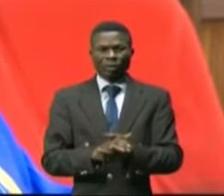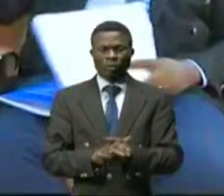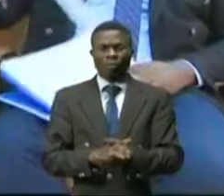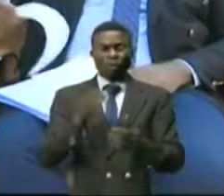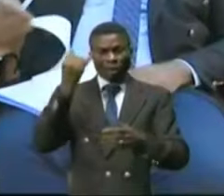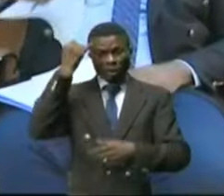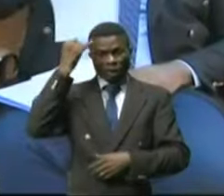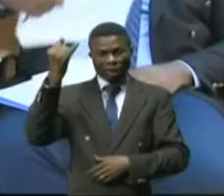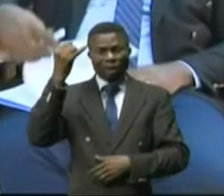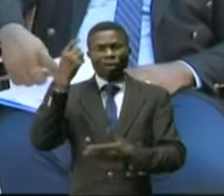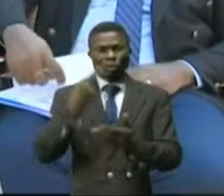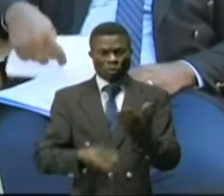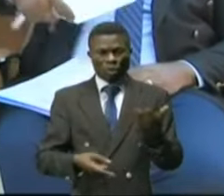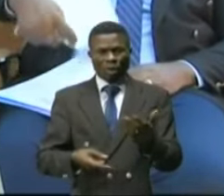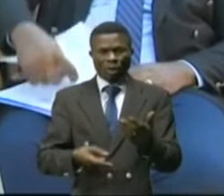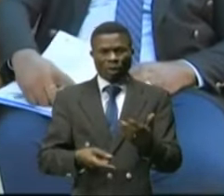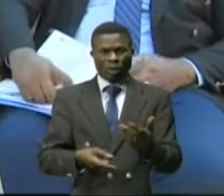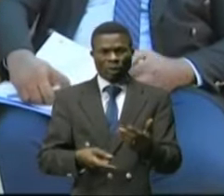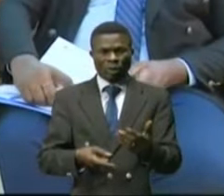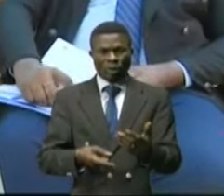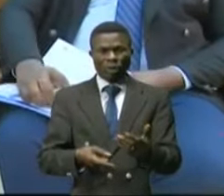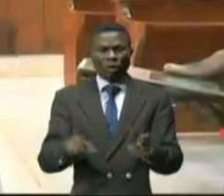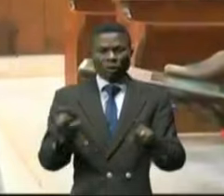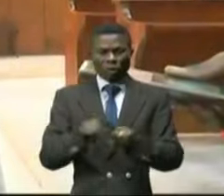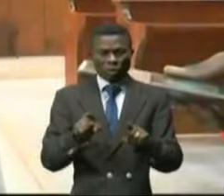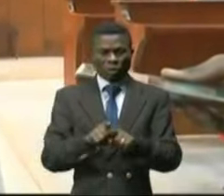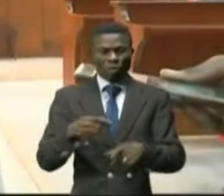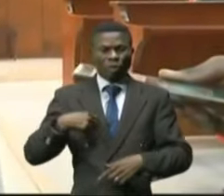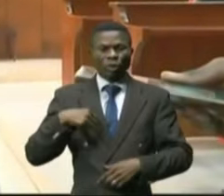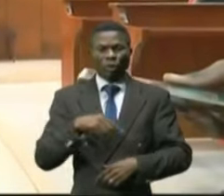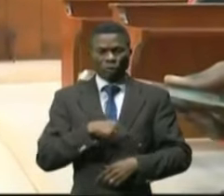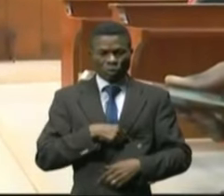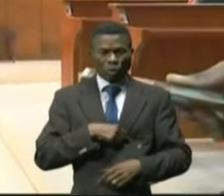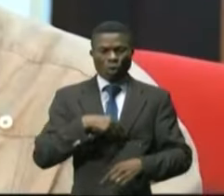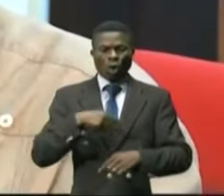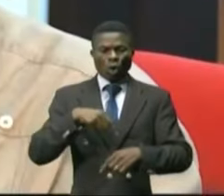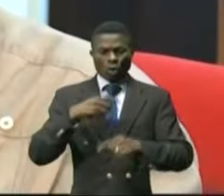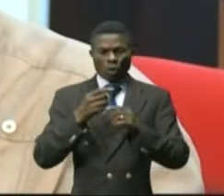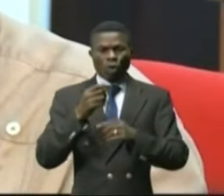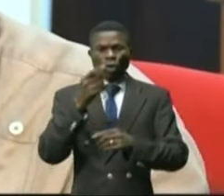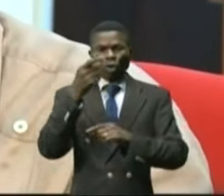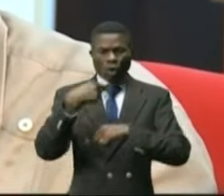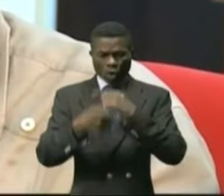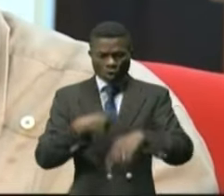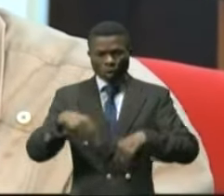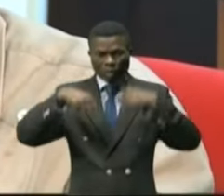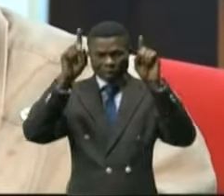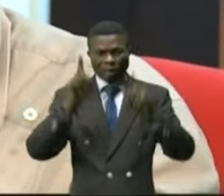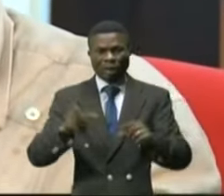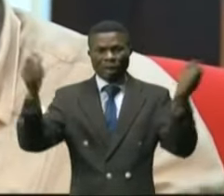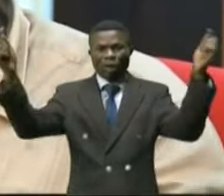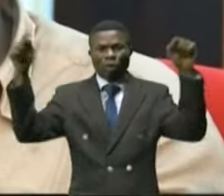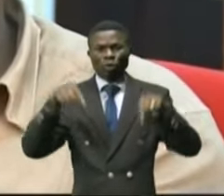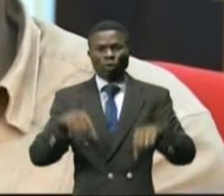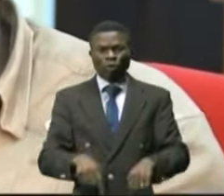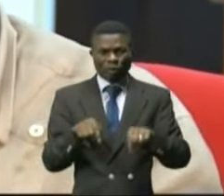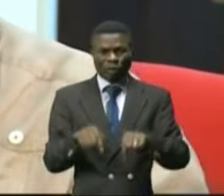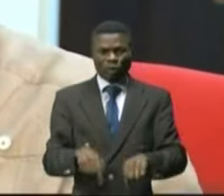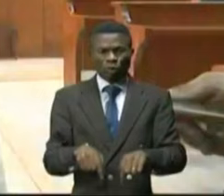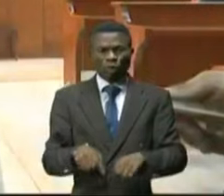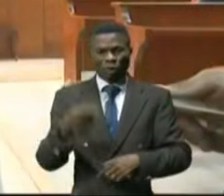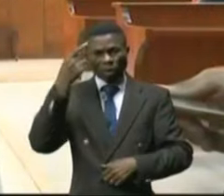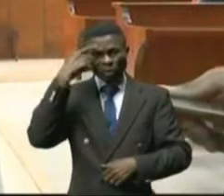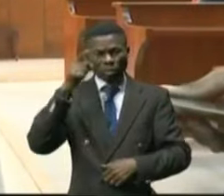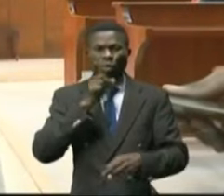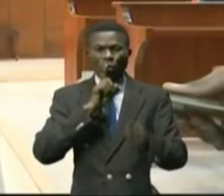but, comme nous sommes au début de l'année, nous sommes réunis particulièrement aujourd'hui pour